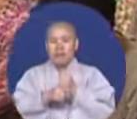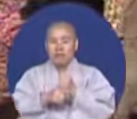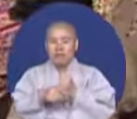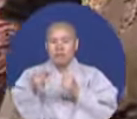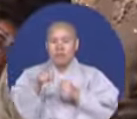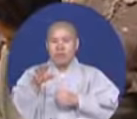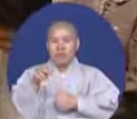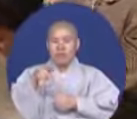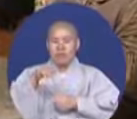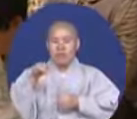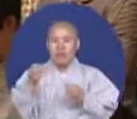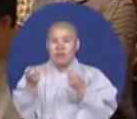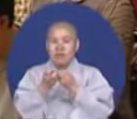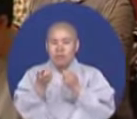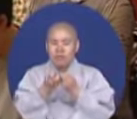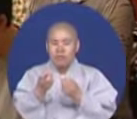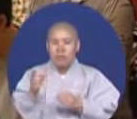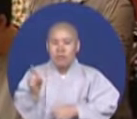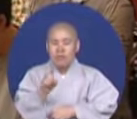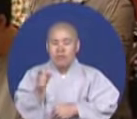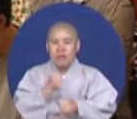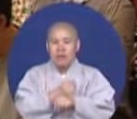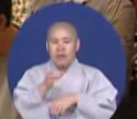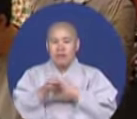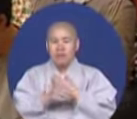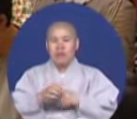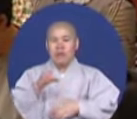하면은, 천수경에 보면 왜